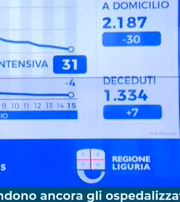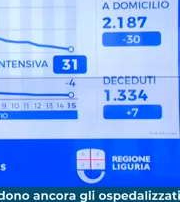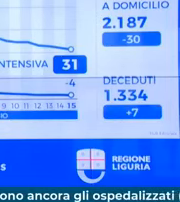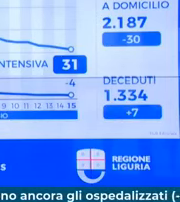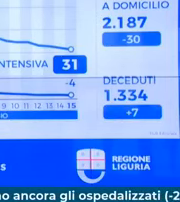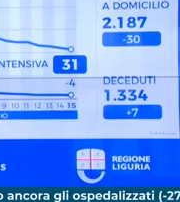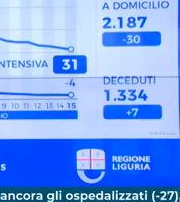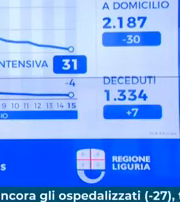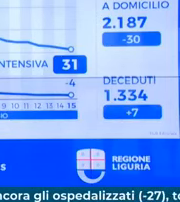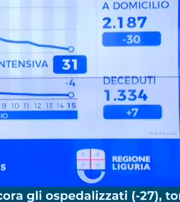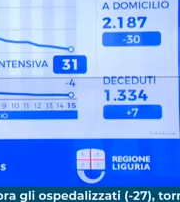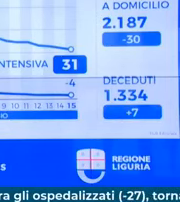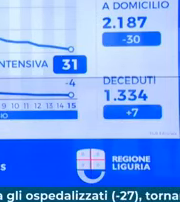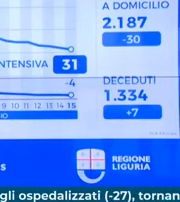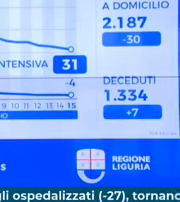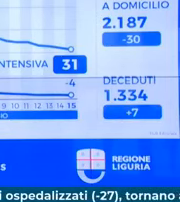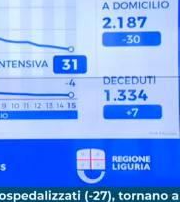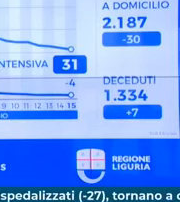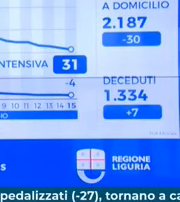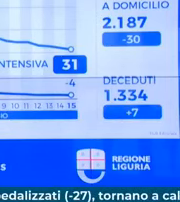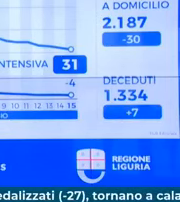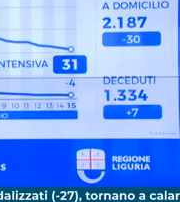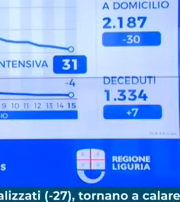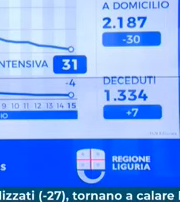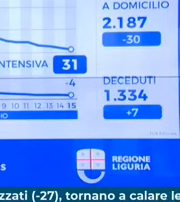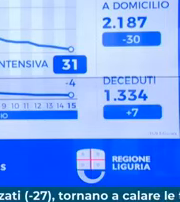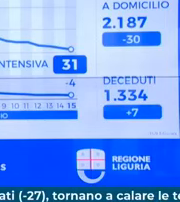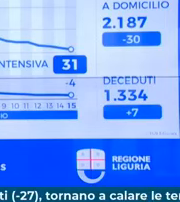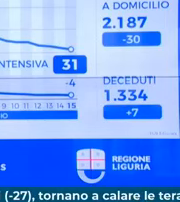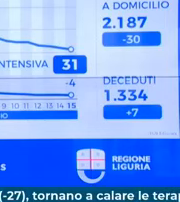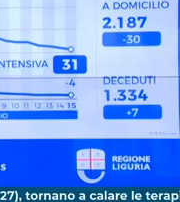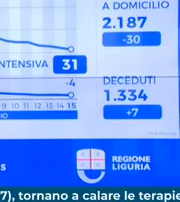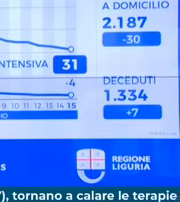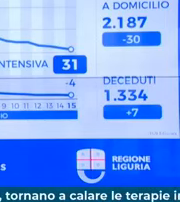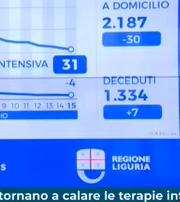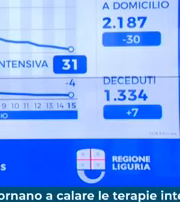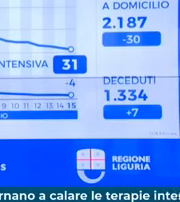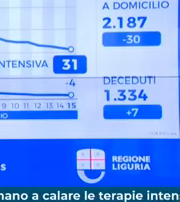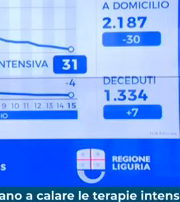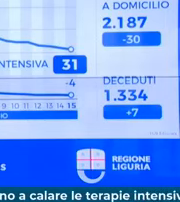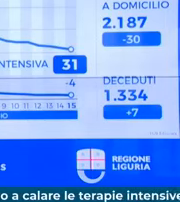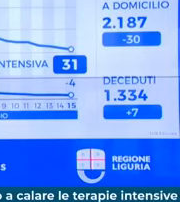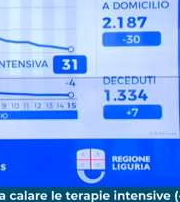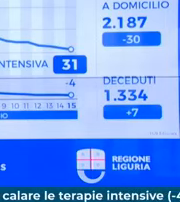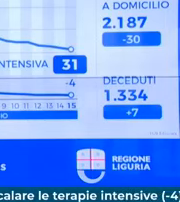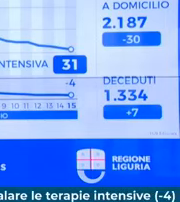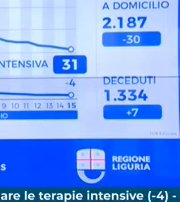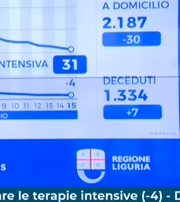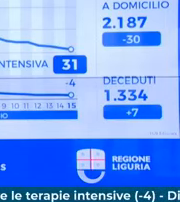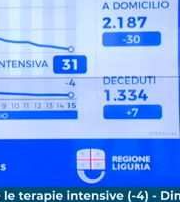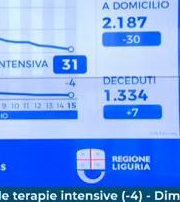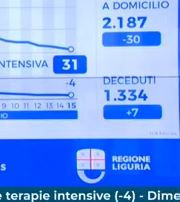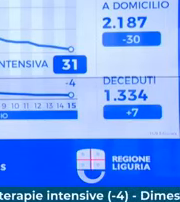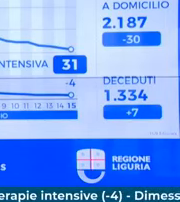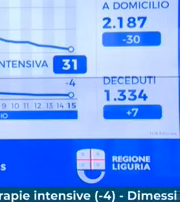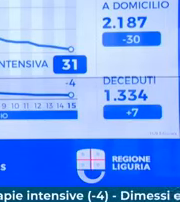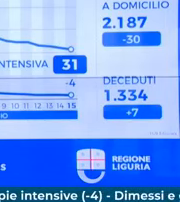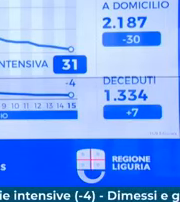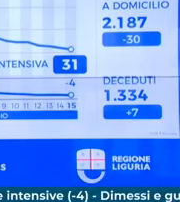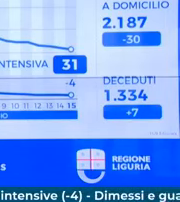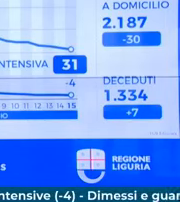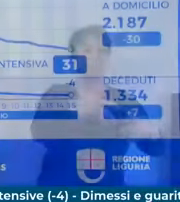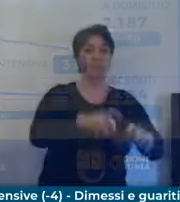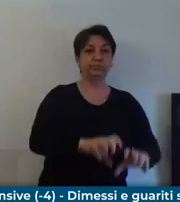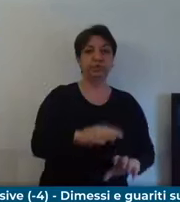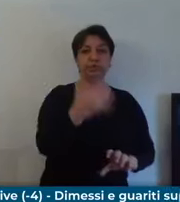L'ASL 4 sono 30 i ricoverati con una sola terapia intensiva e calano di 5